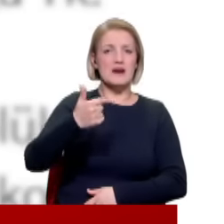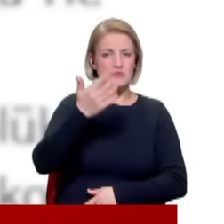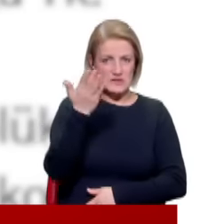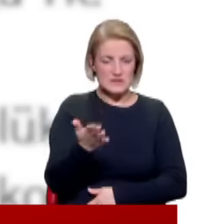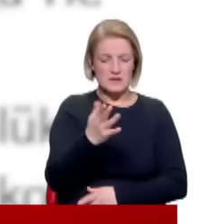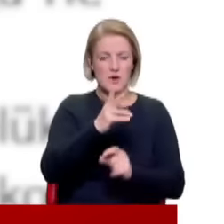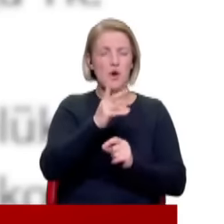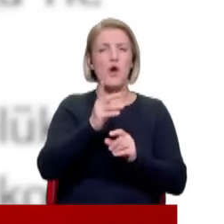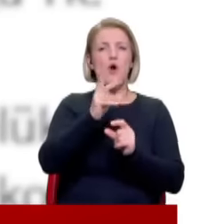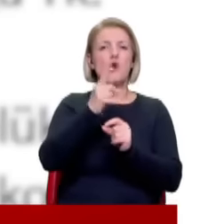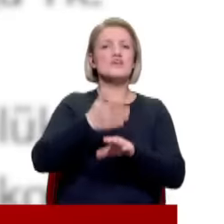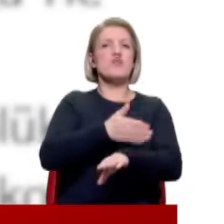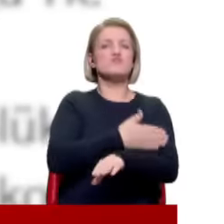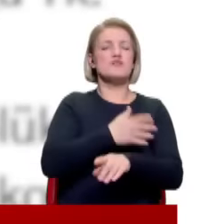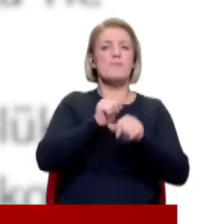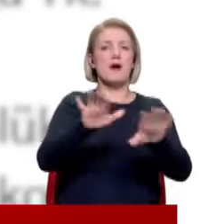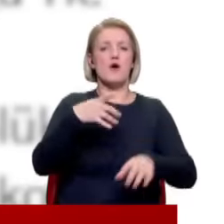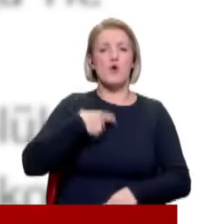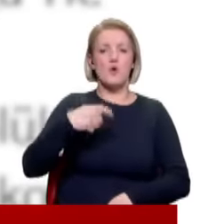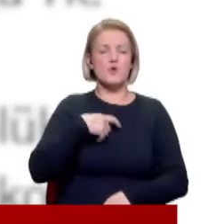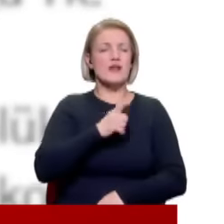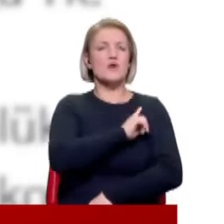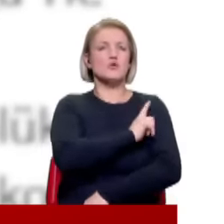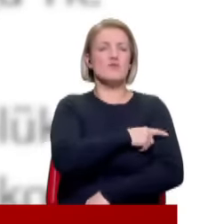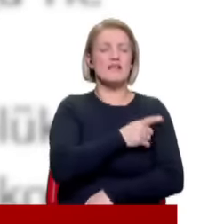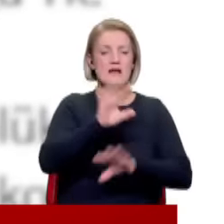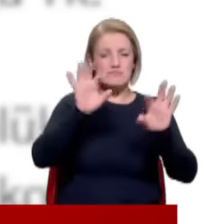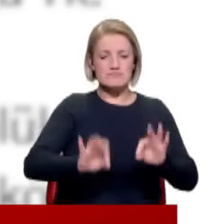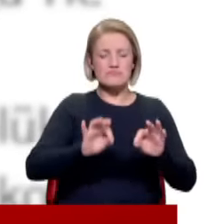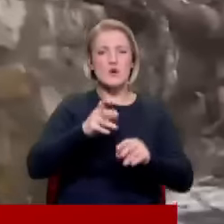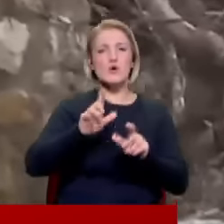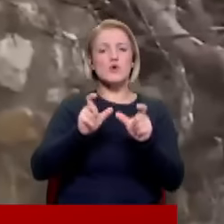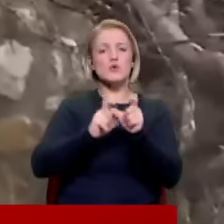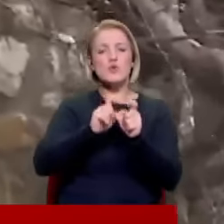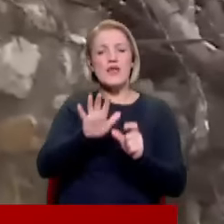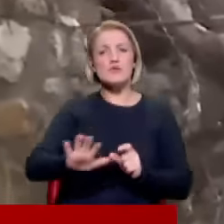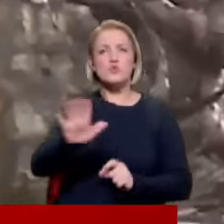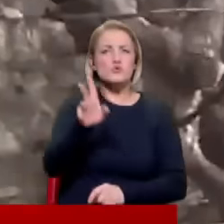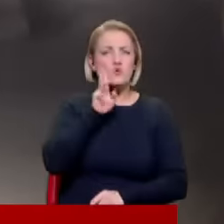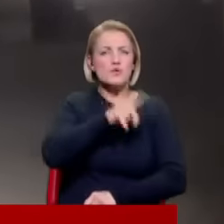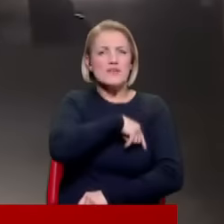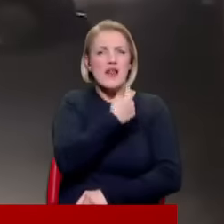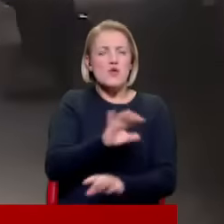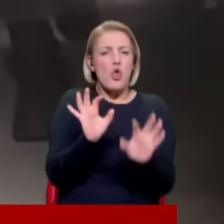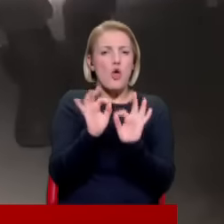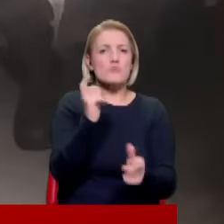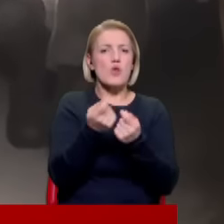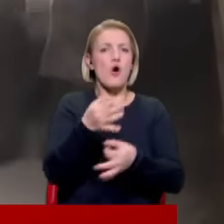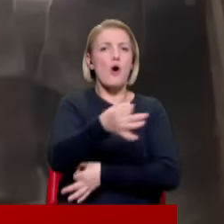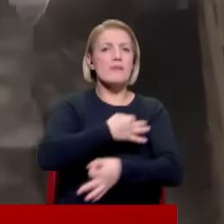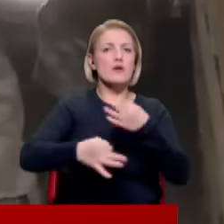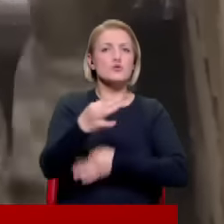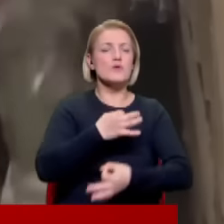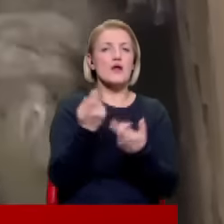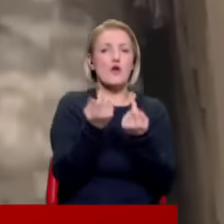Yardımcısının özgeçmişini paylaştı. Özel Kuvvetler Komutanlığı'nda başlayan Güneydoğu'da sınır ötesinde son derece kritik görev ve operasyonlarda